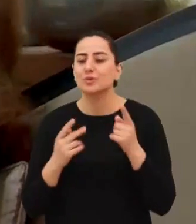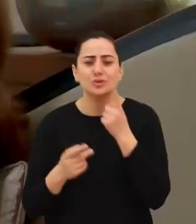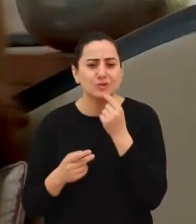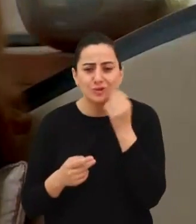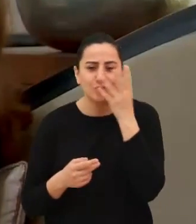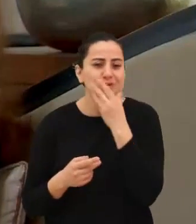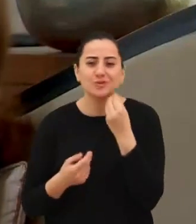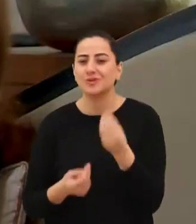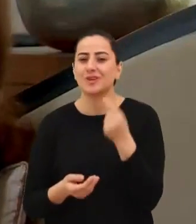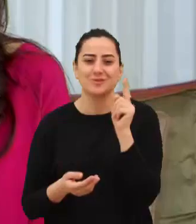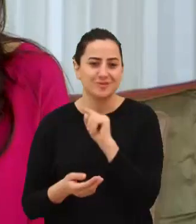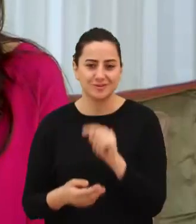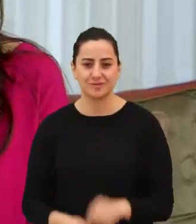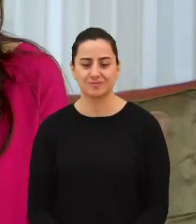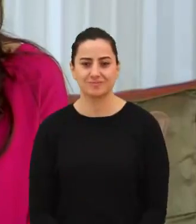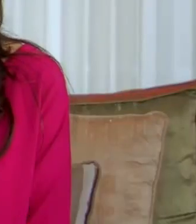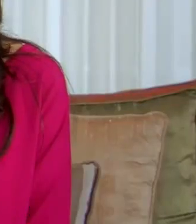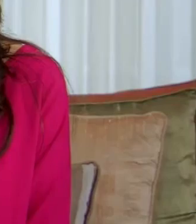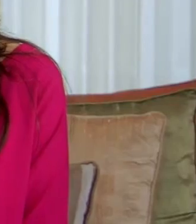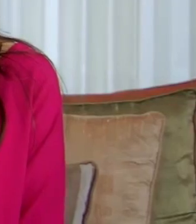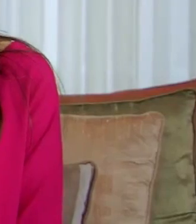Gel bakalım. Mahmut Kemal güzel bebek mi?